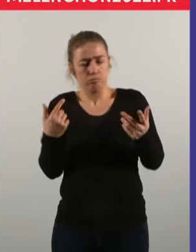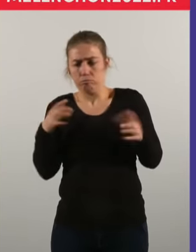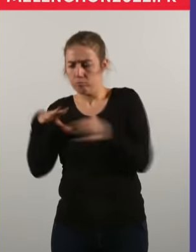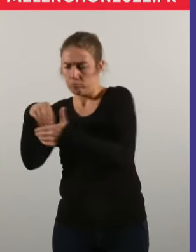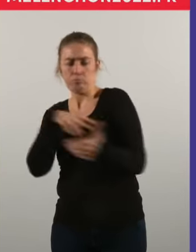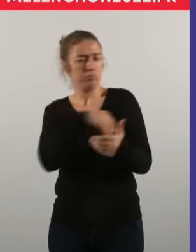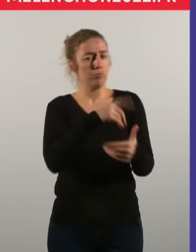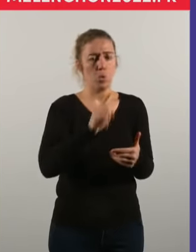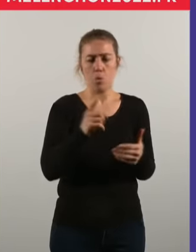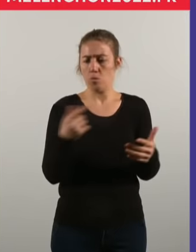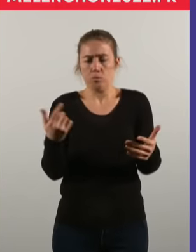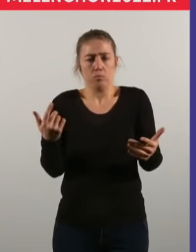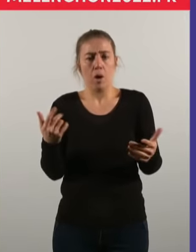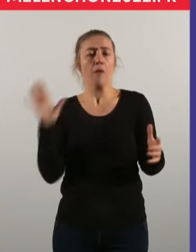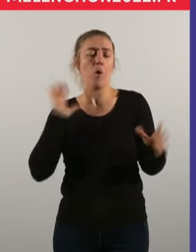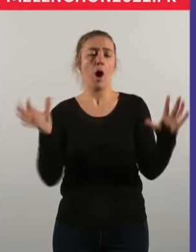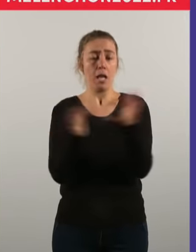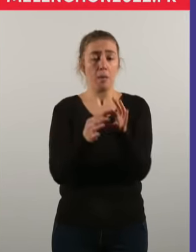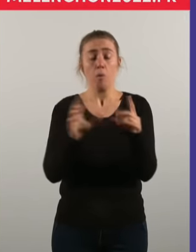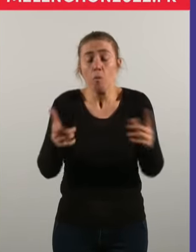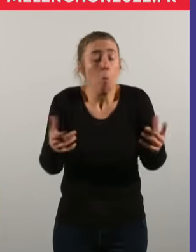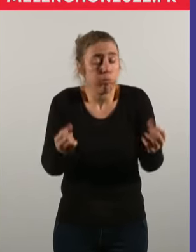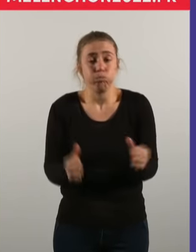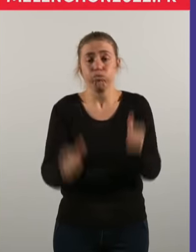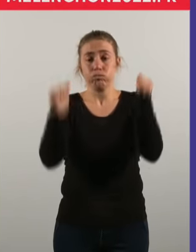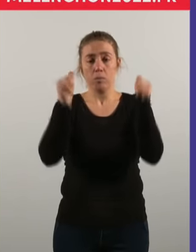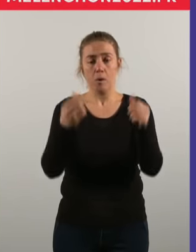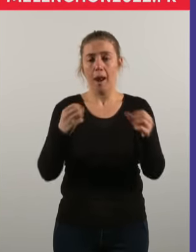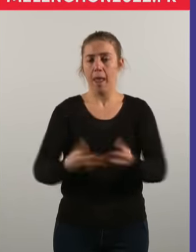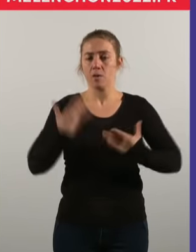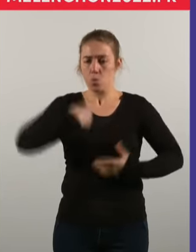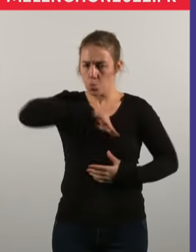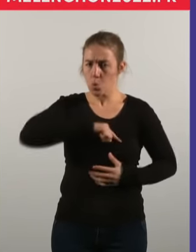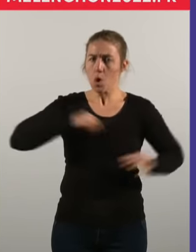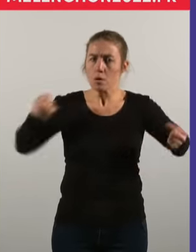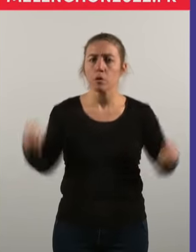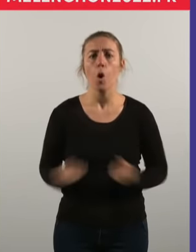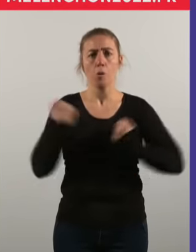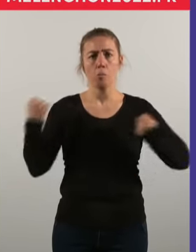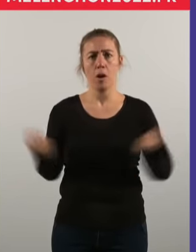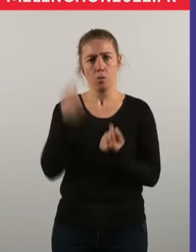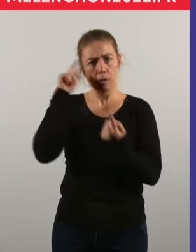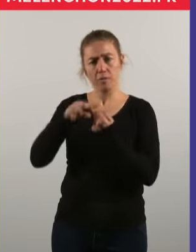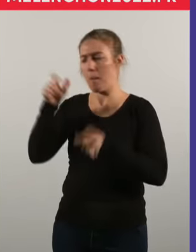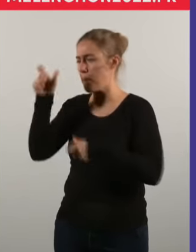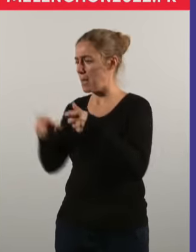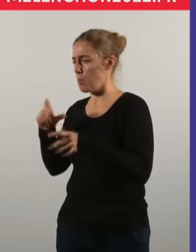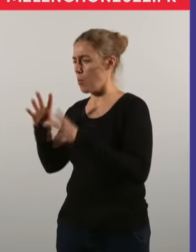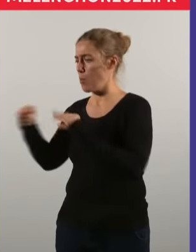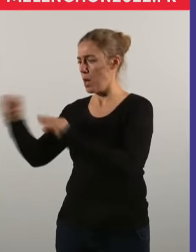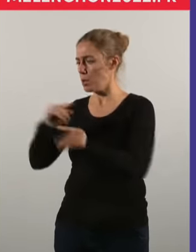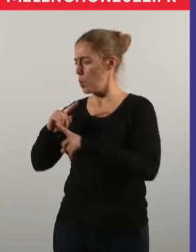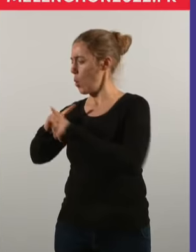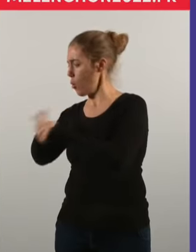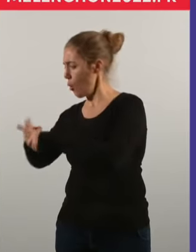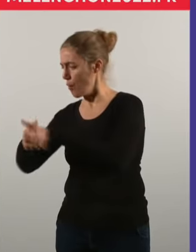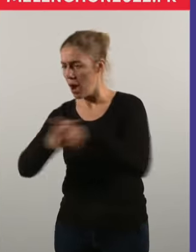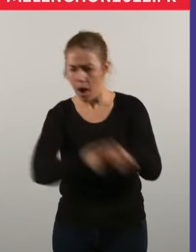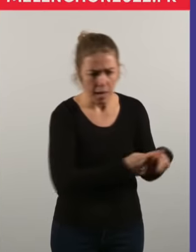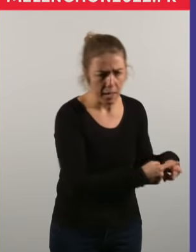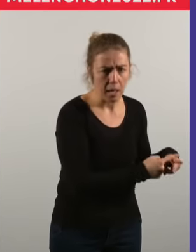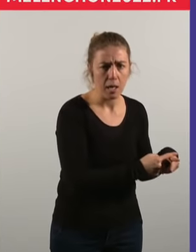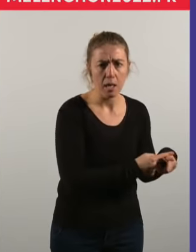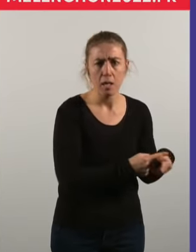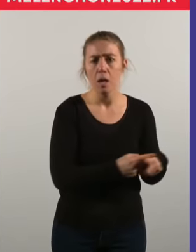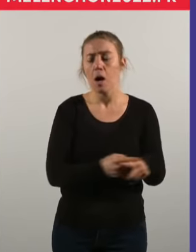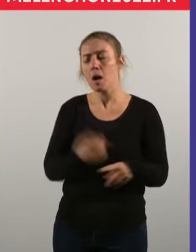vous plaît, respectez-nous. Laissez-nous faire campagne, convaincre des gens. Quel est le sérieux de gens qui prétendent être